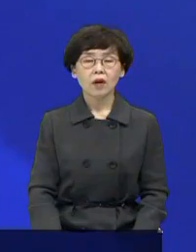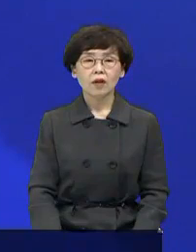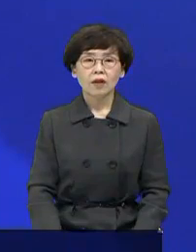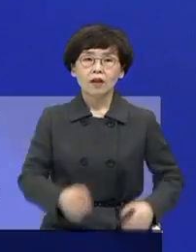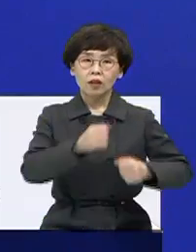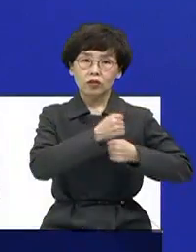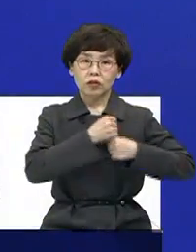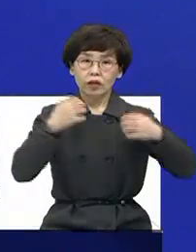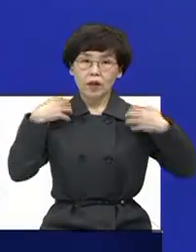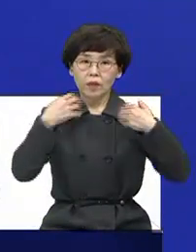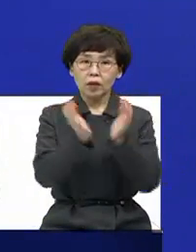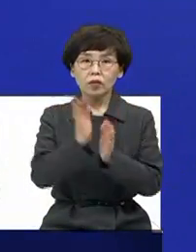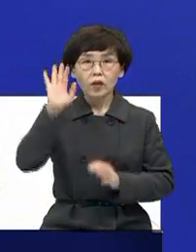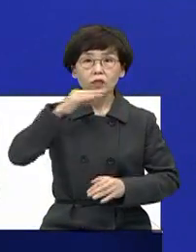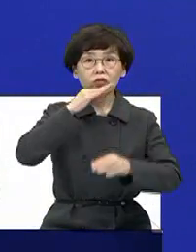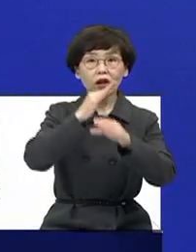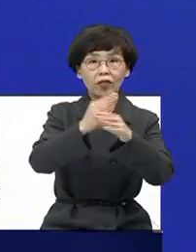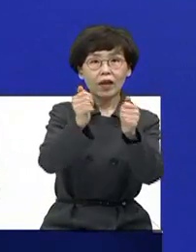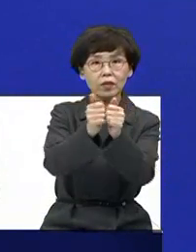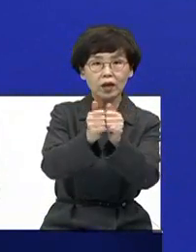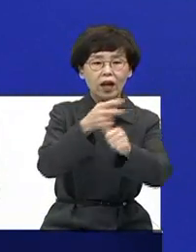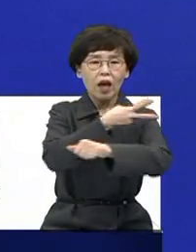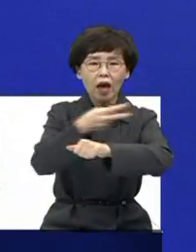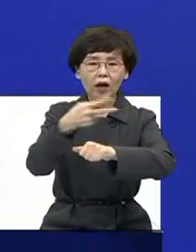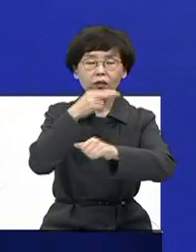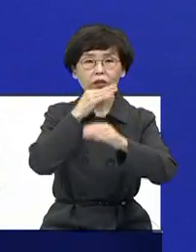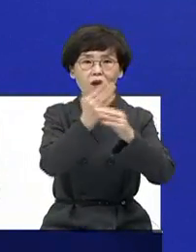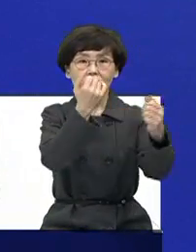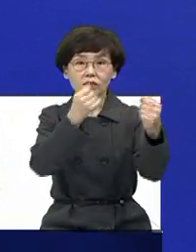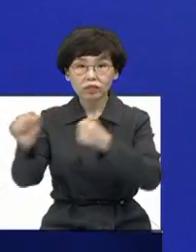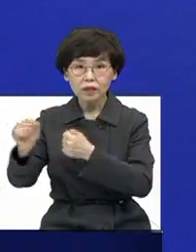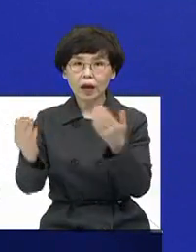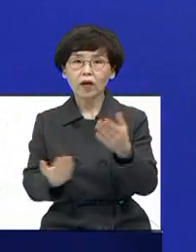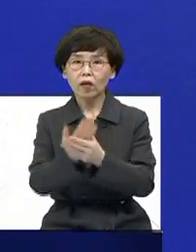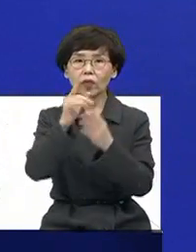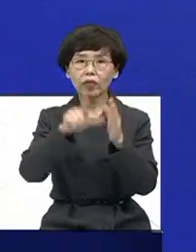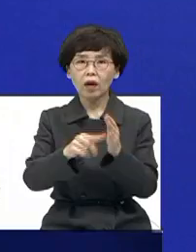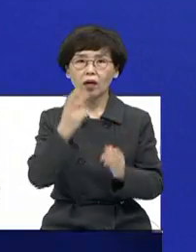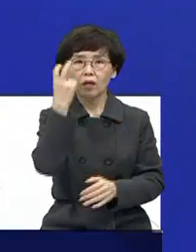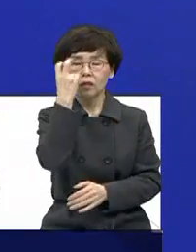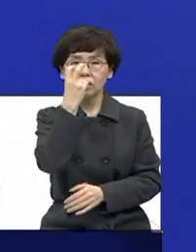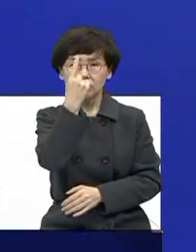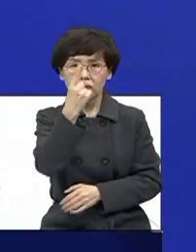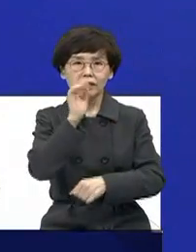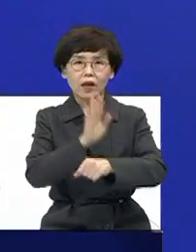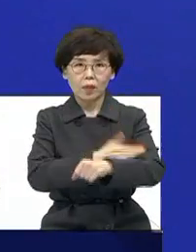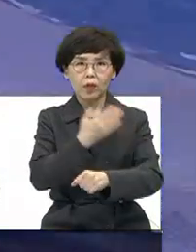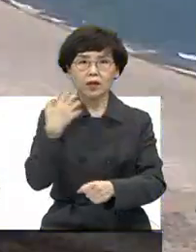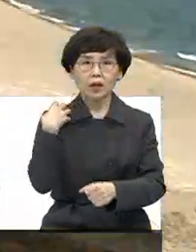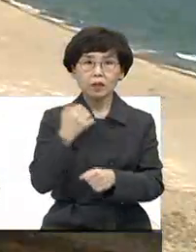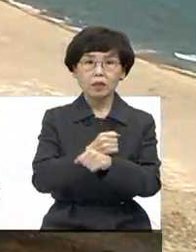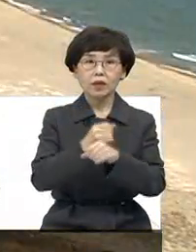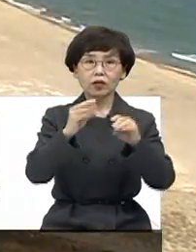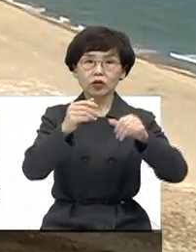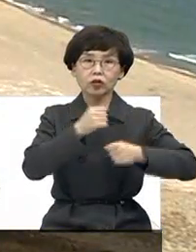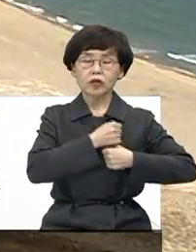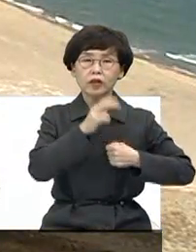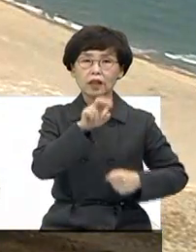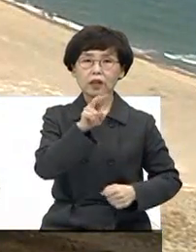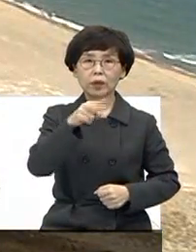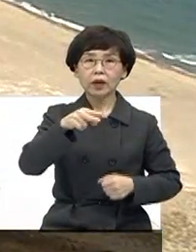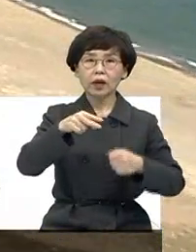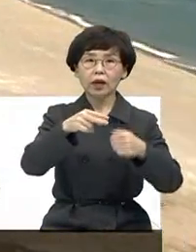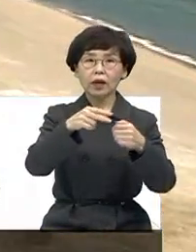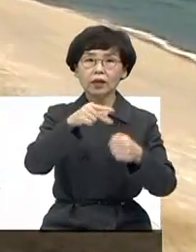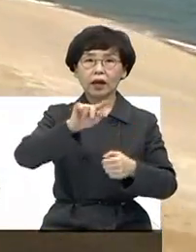분 당국이 최근 북한 남성의 이른바 헤엄 v 손 사건 당시 경계 실패의 책임을 물어 육군 22사단 장을 보직해임